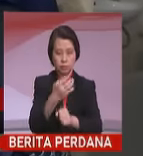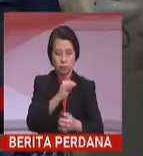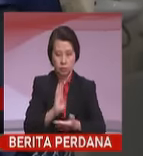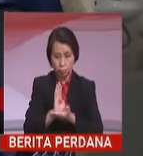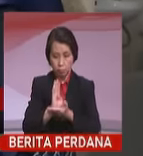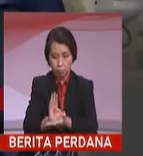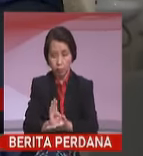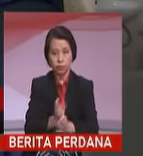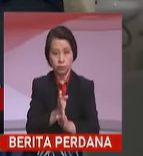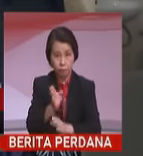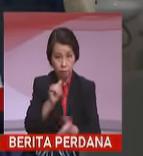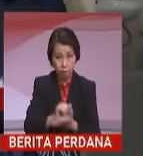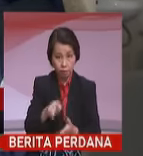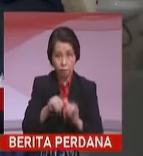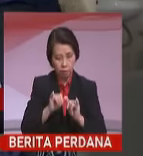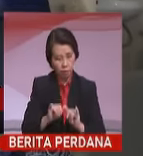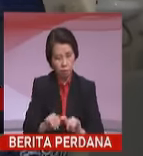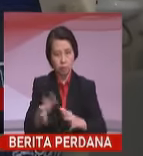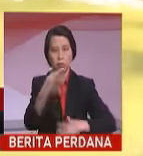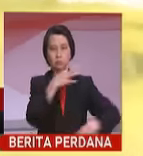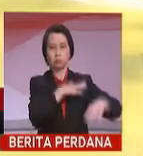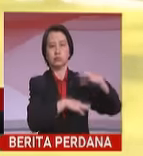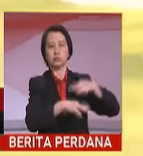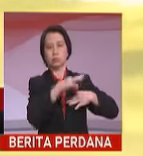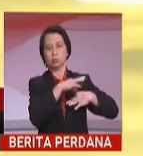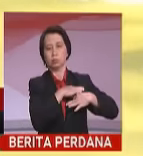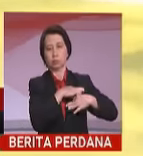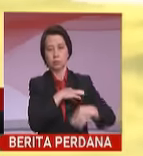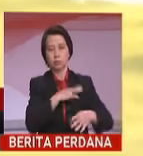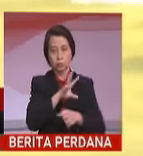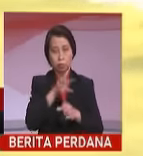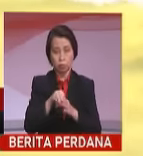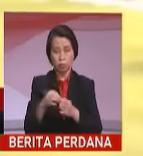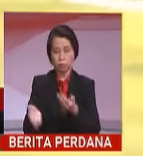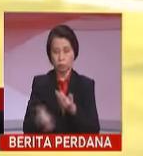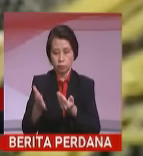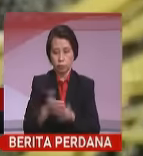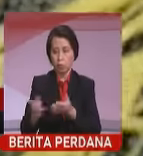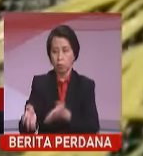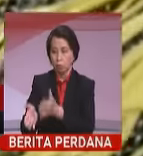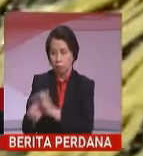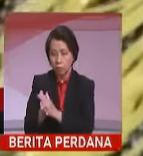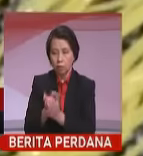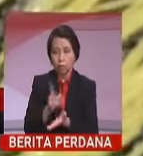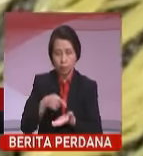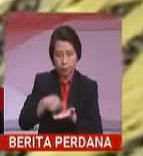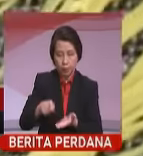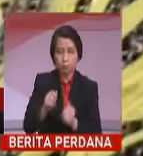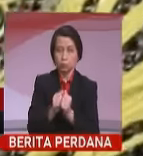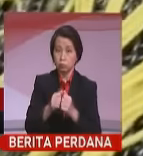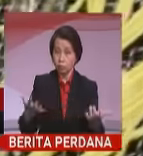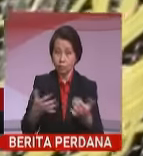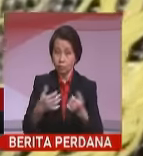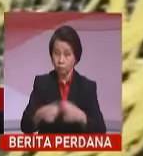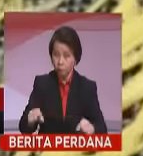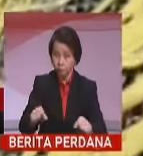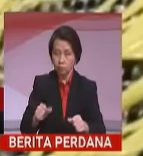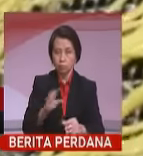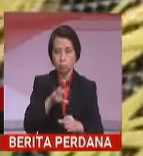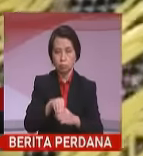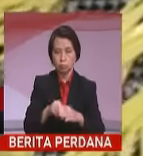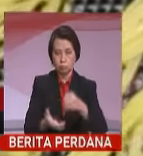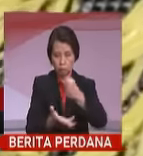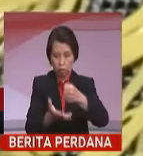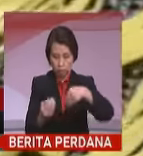membantu sektor tersebut kekal menjana pendapatan. Ini termasuk memudahkan permohonan pembiayaan tanpa cagaran menerusi tabung